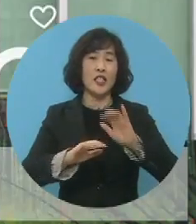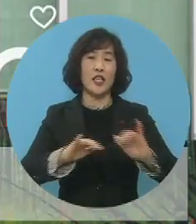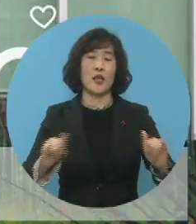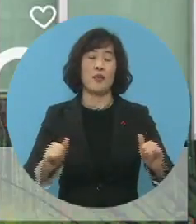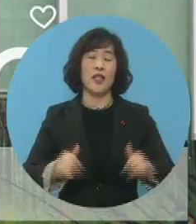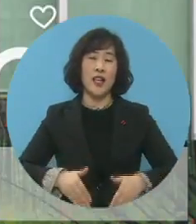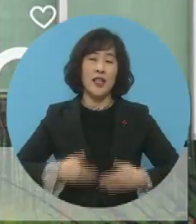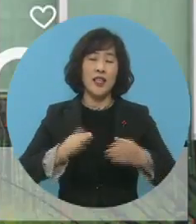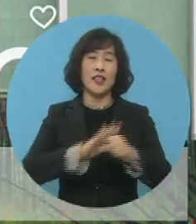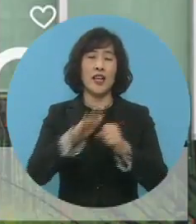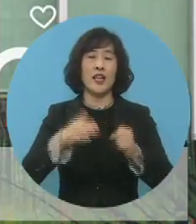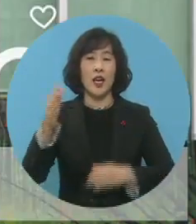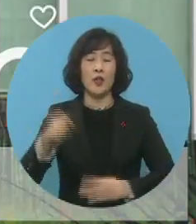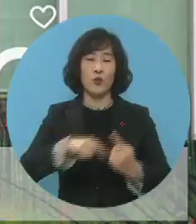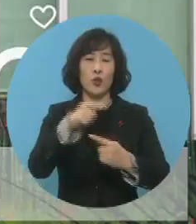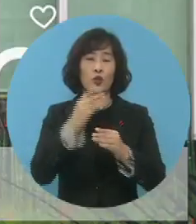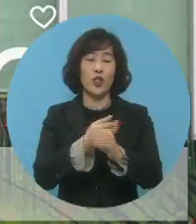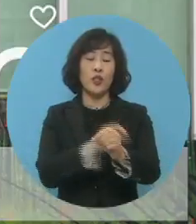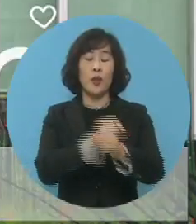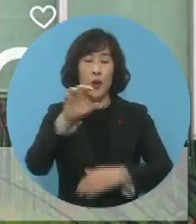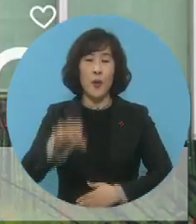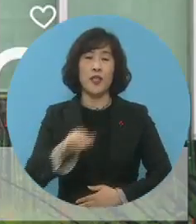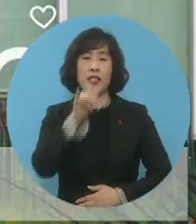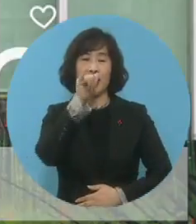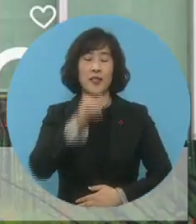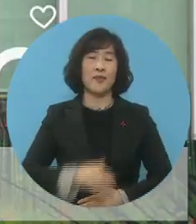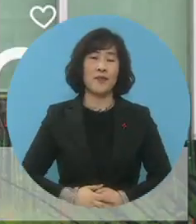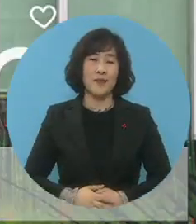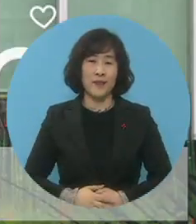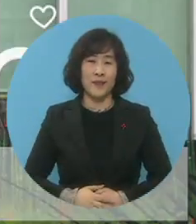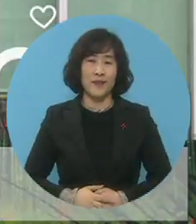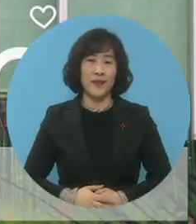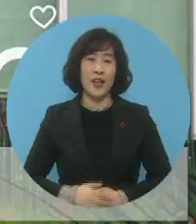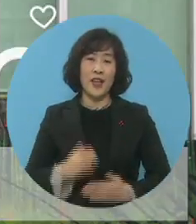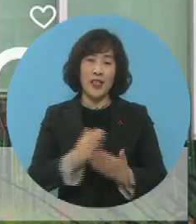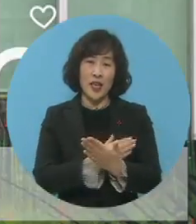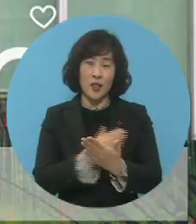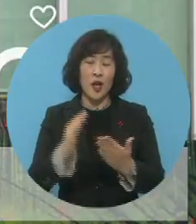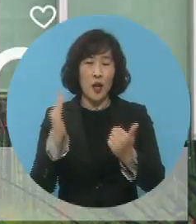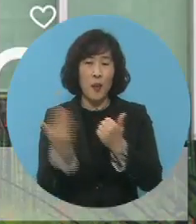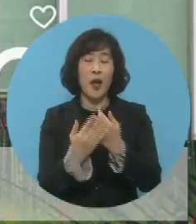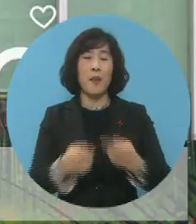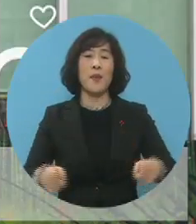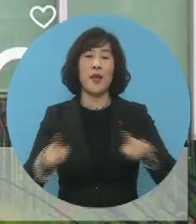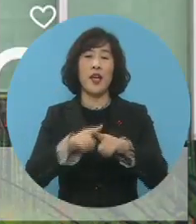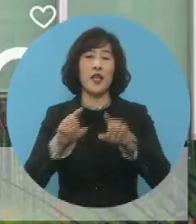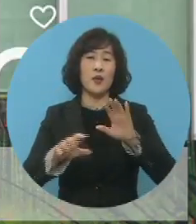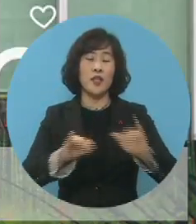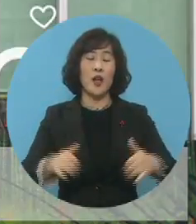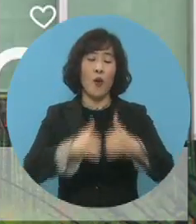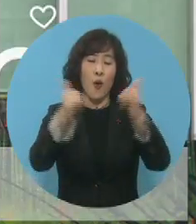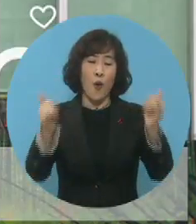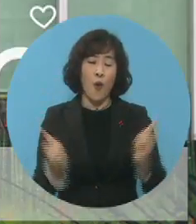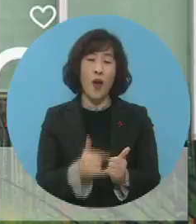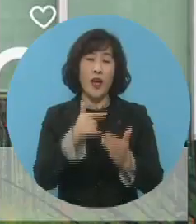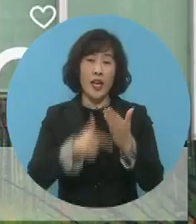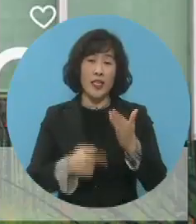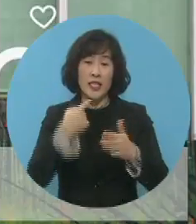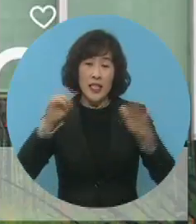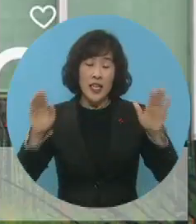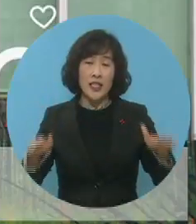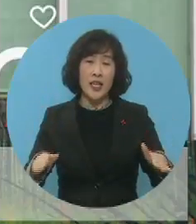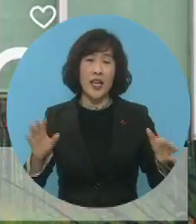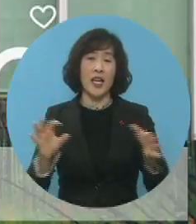전남 강진에 이웃들의 따뜻한 정으로 운영되는 특별한 공간이 있습니다. 나눔과 배려가 깃든 이웃사랑